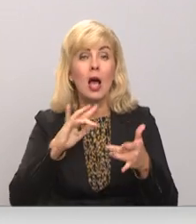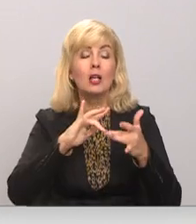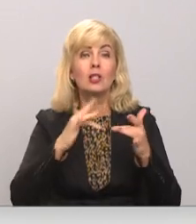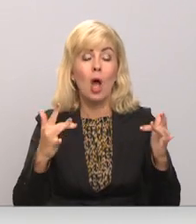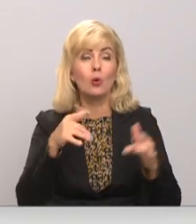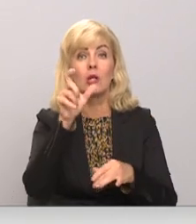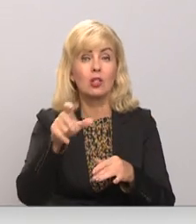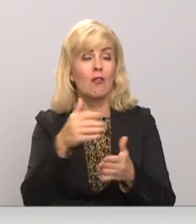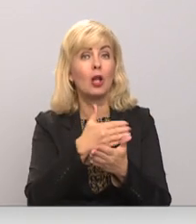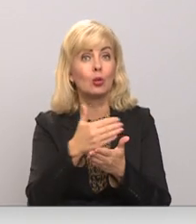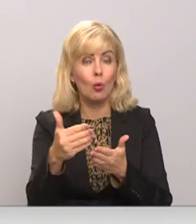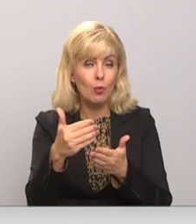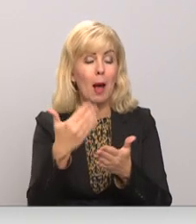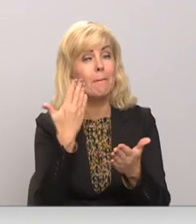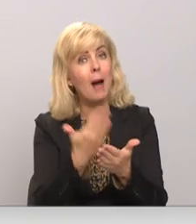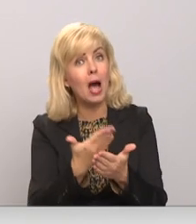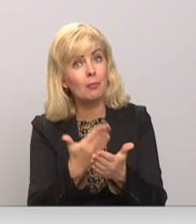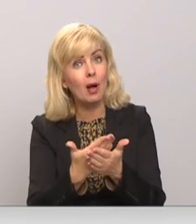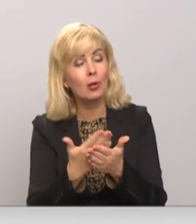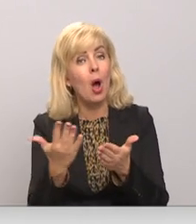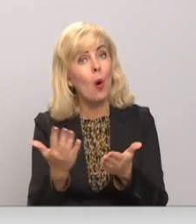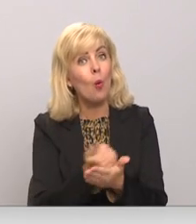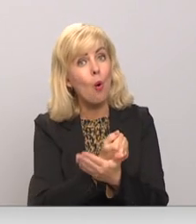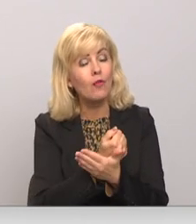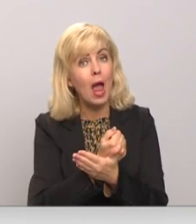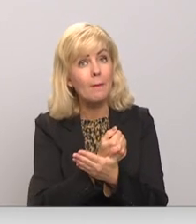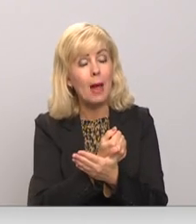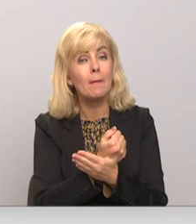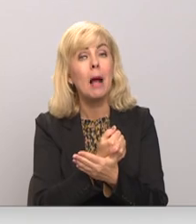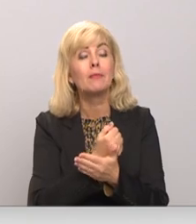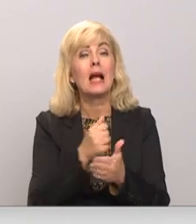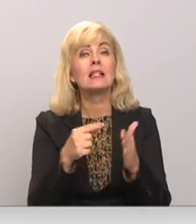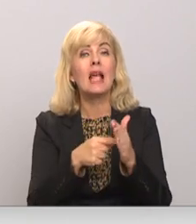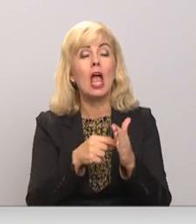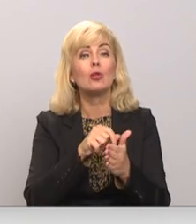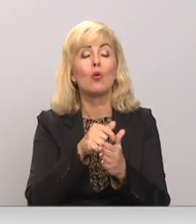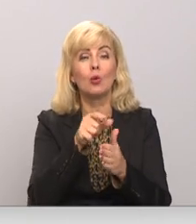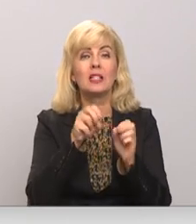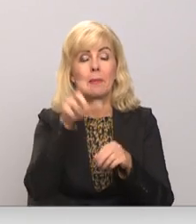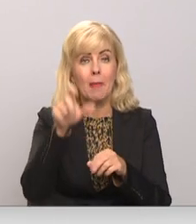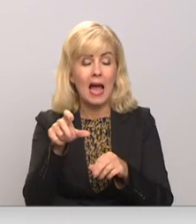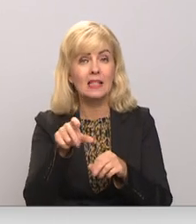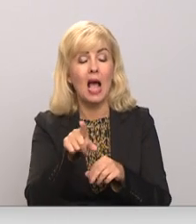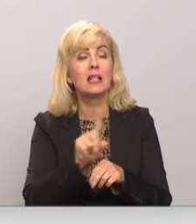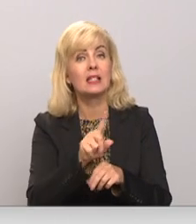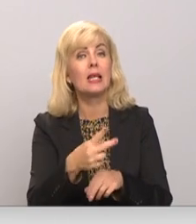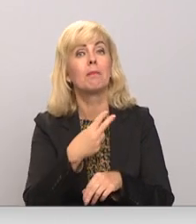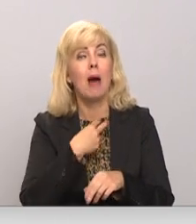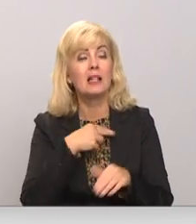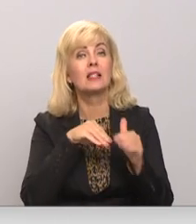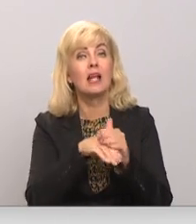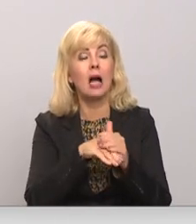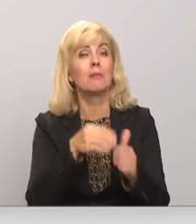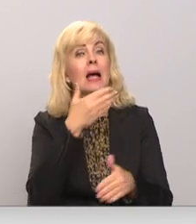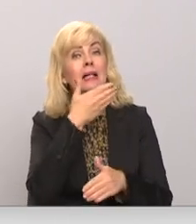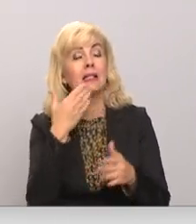medijos joprojām turpina dalīties ar saviem guvumiem. Mikologi stāsta, dažādi pārsteigumi var gadīties, ja saglabājas silts un